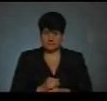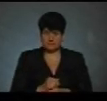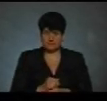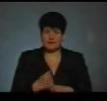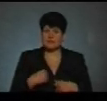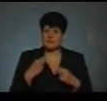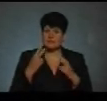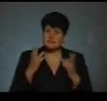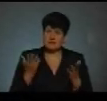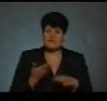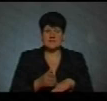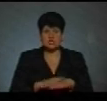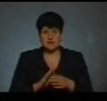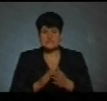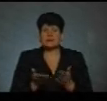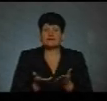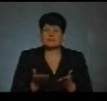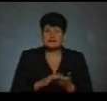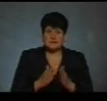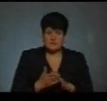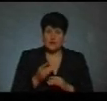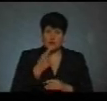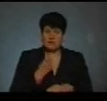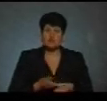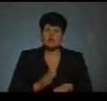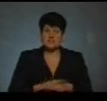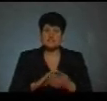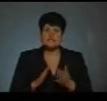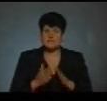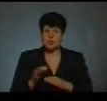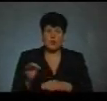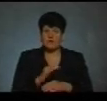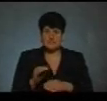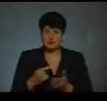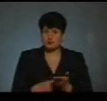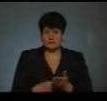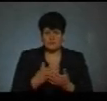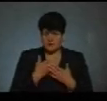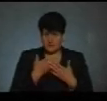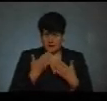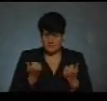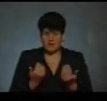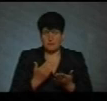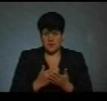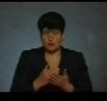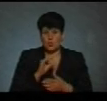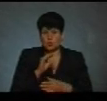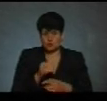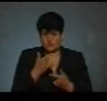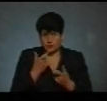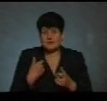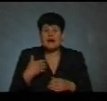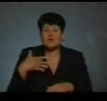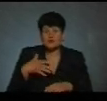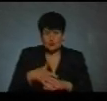Не знаю, там, чи в важкому, чи не в важкому стані, але казали, що в важкому. Офіційного підтвердження немає, але маю поки що таку усну інформацію. То я